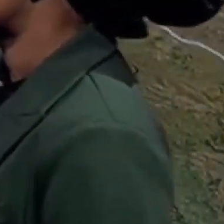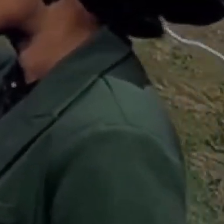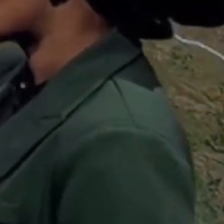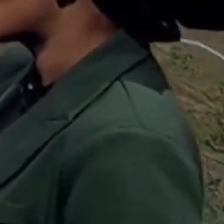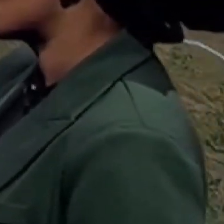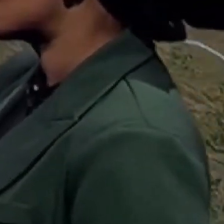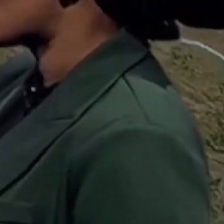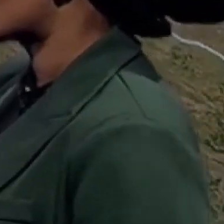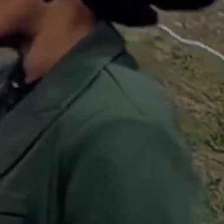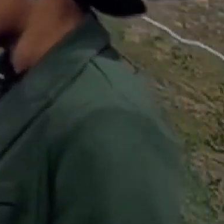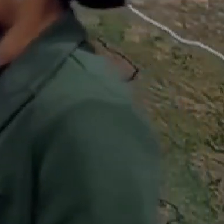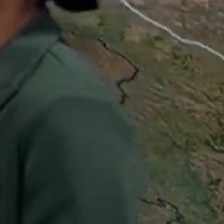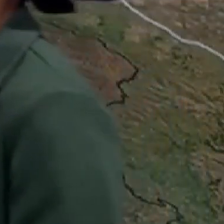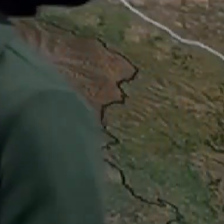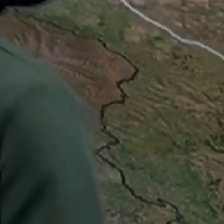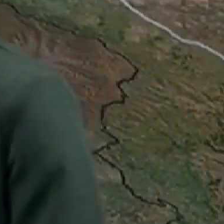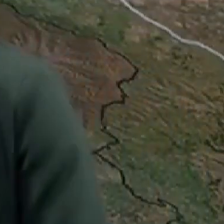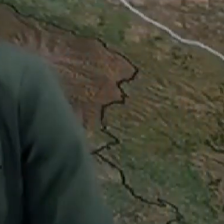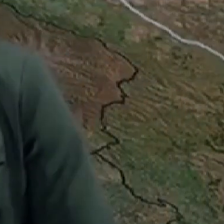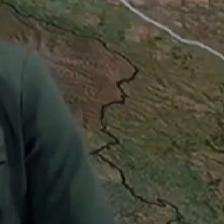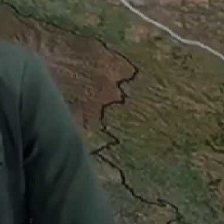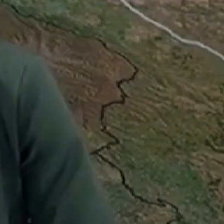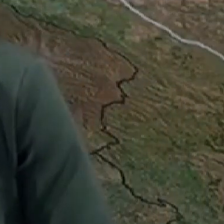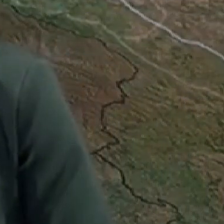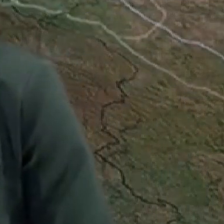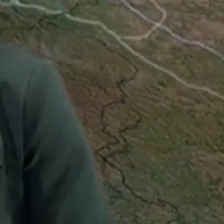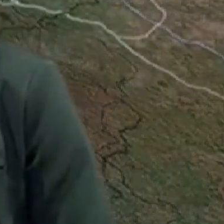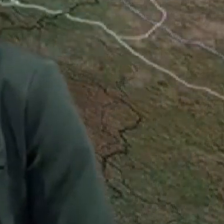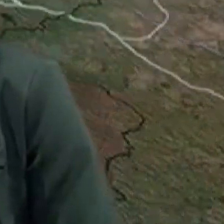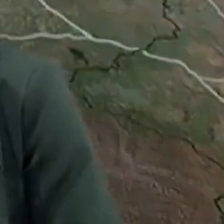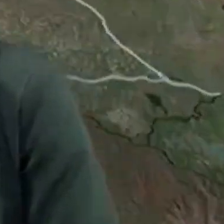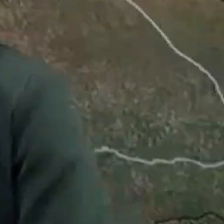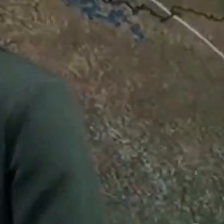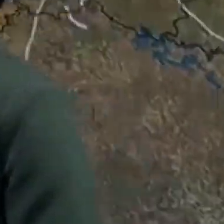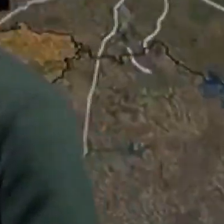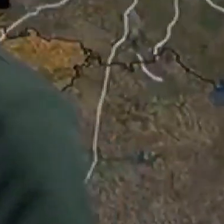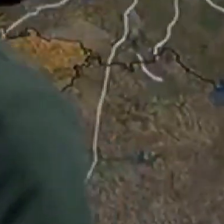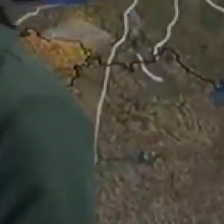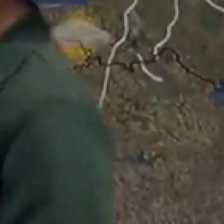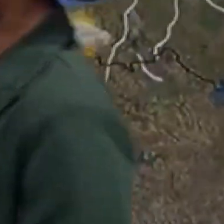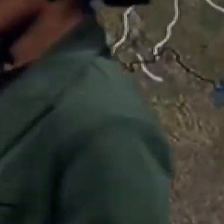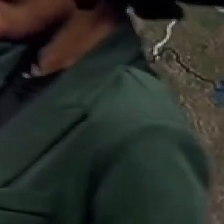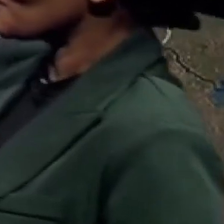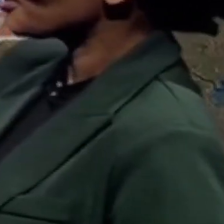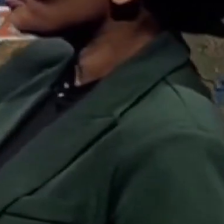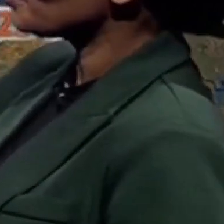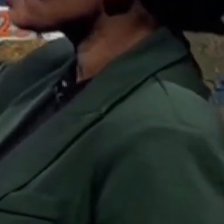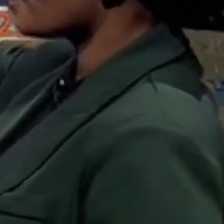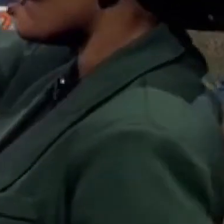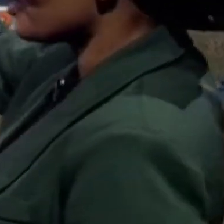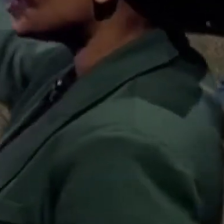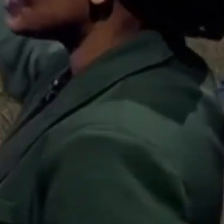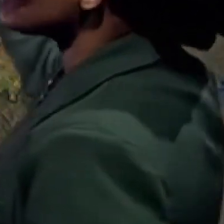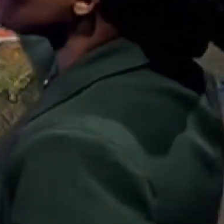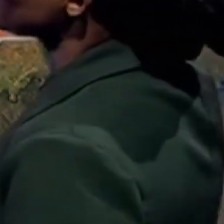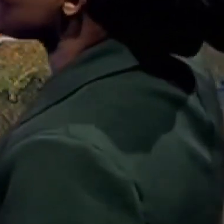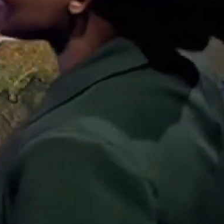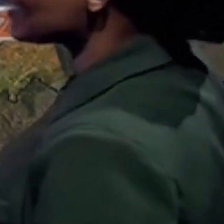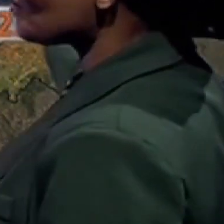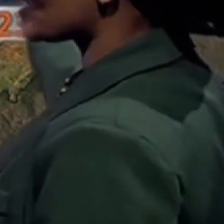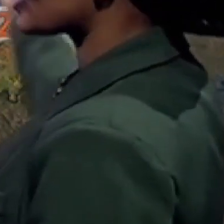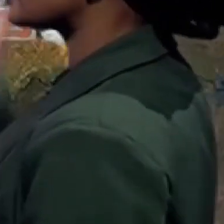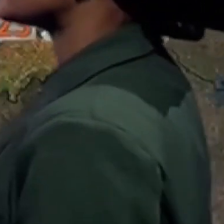le 23 re bella Bloemfontein ka digata di le 4 go a go di le 23 Bokone Bophirima go tla nna le tlhabo